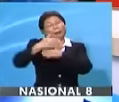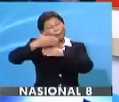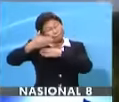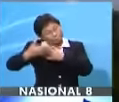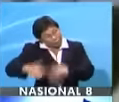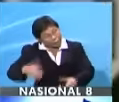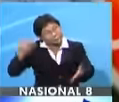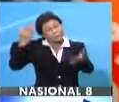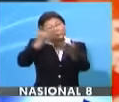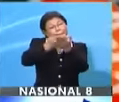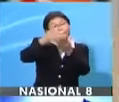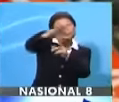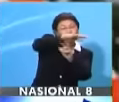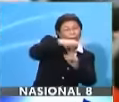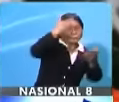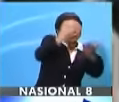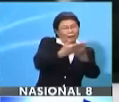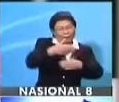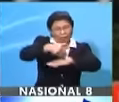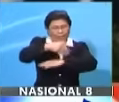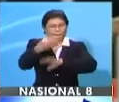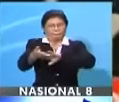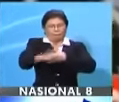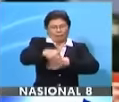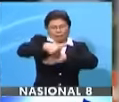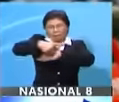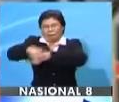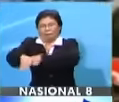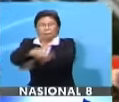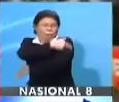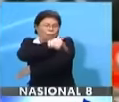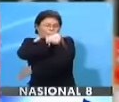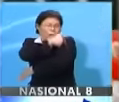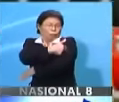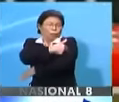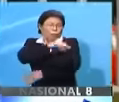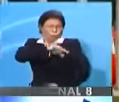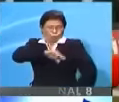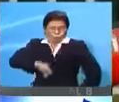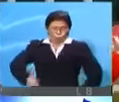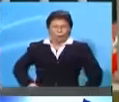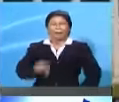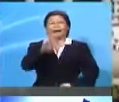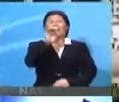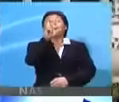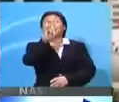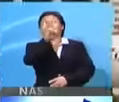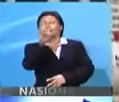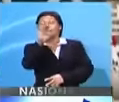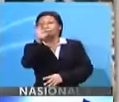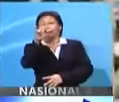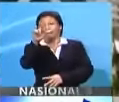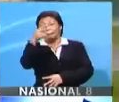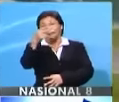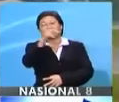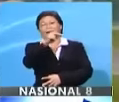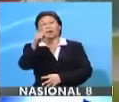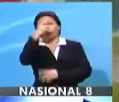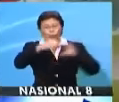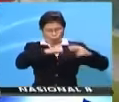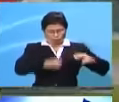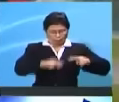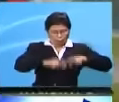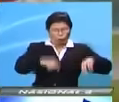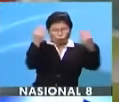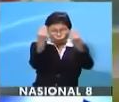Sejurus tiba, mayat berkenaan dihantar ke Jabatan Kesihatan Negeri Sabah ke Hospital Queen Elizabeth Kota Kinabalu untuk bedah siasat. Bagaimanapun,